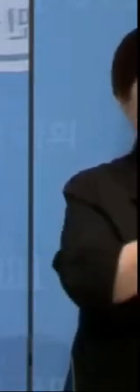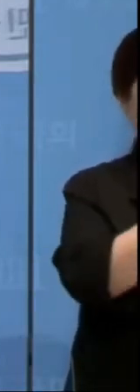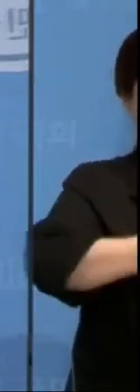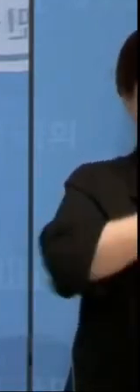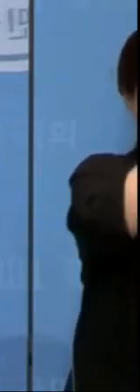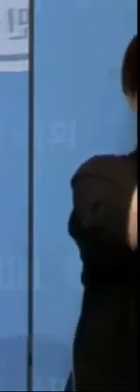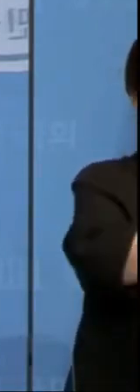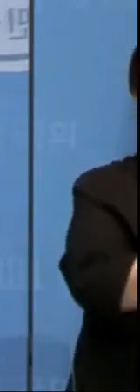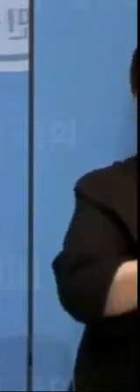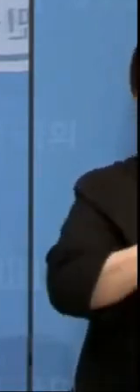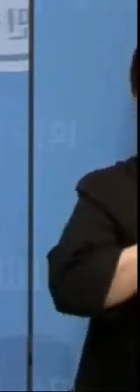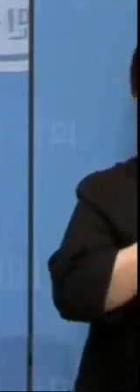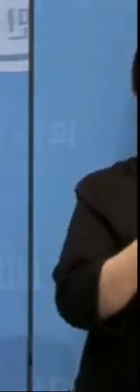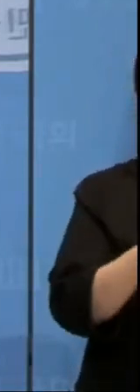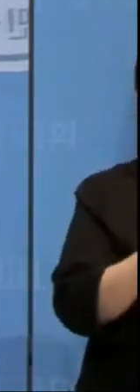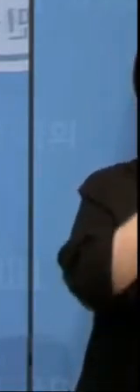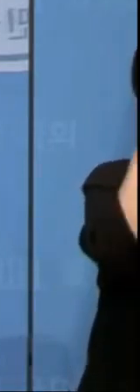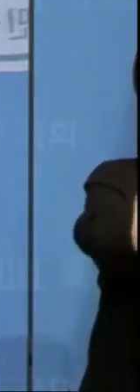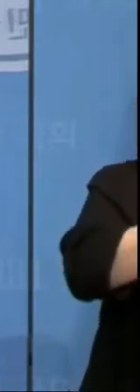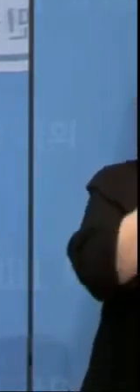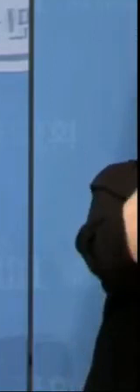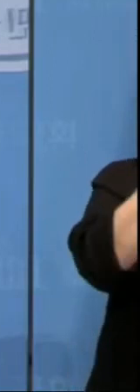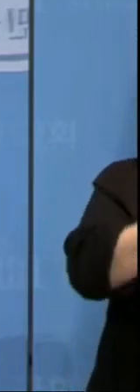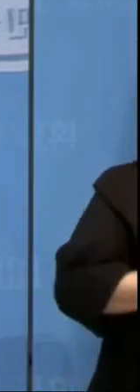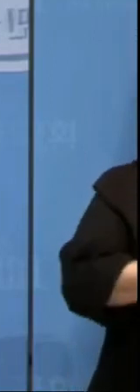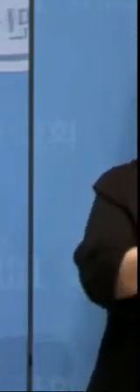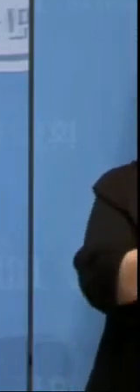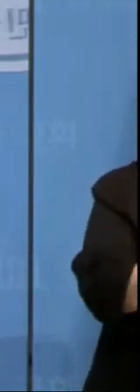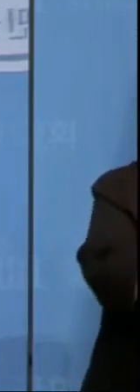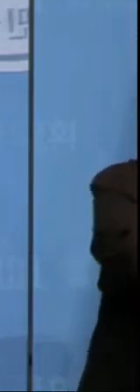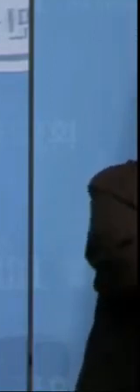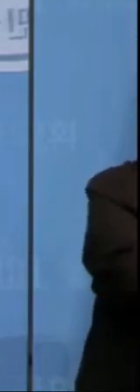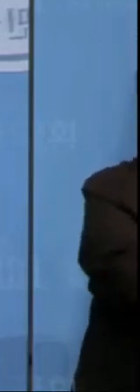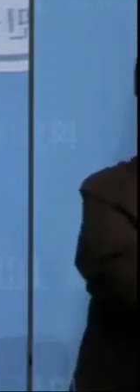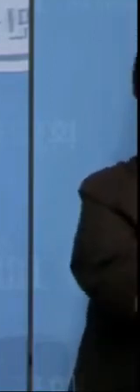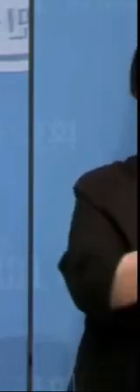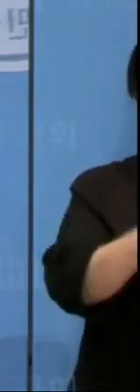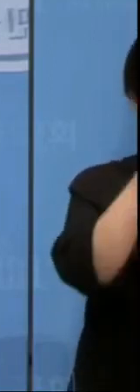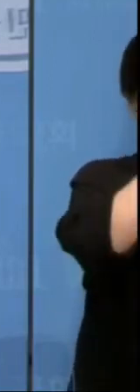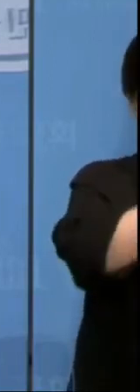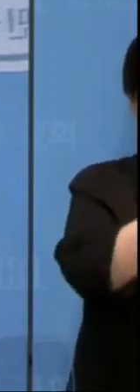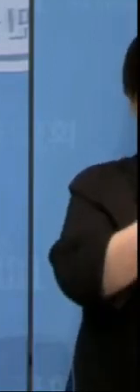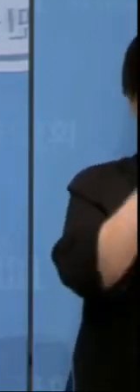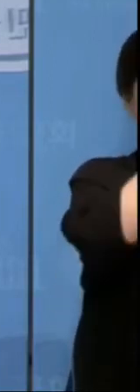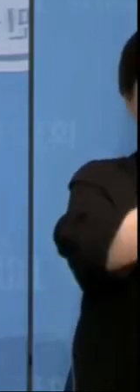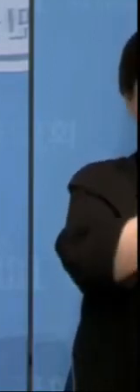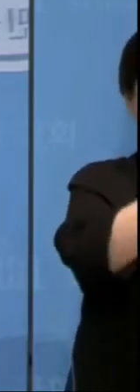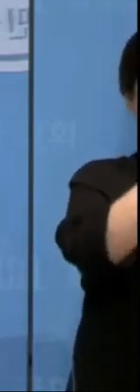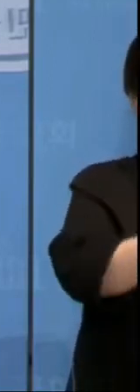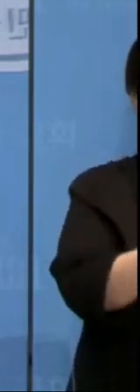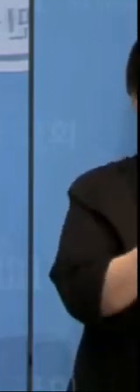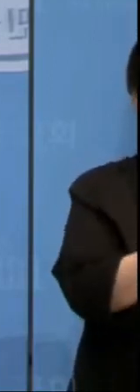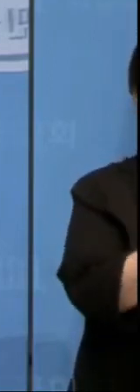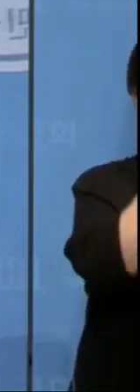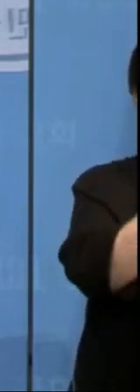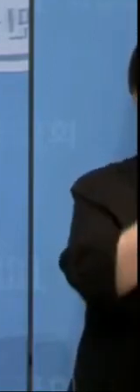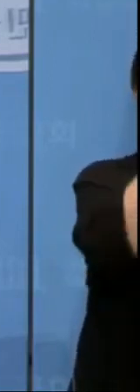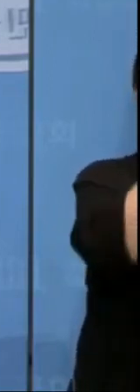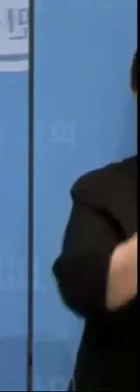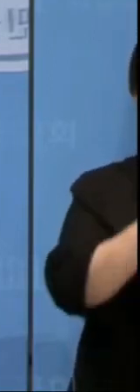자가격리 병사들의 부식읍식도 참담했는데 이번 육군훈련소 지침은 프로수용소를 보는 것